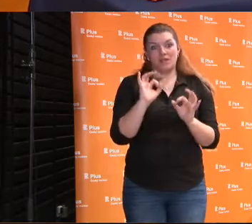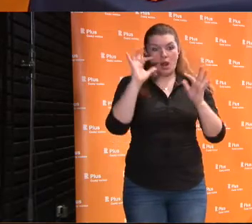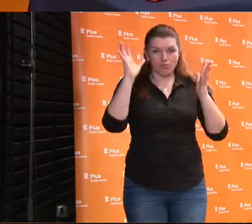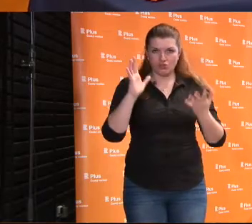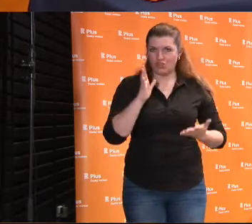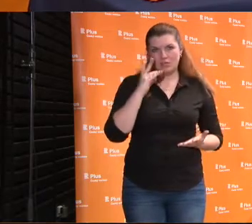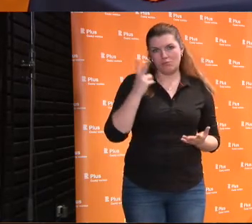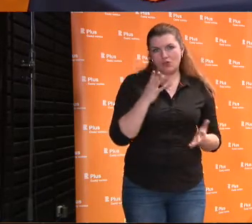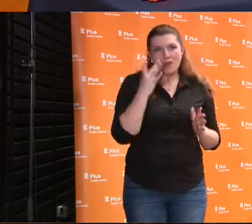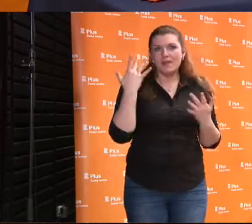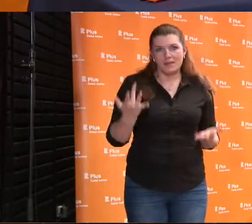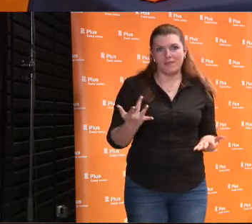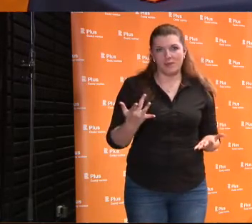výše,